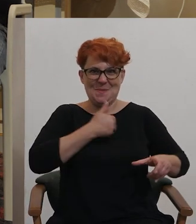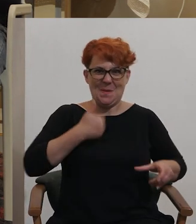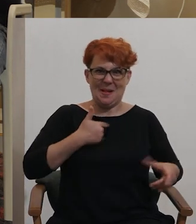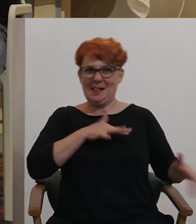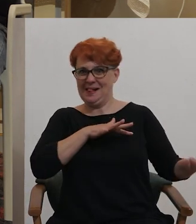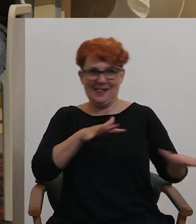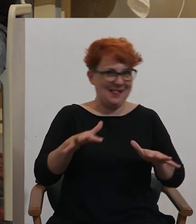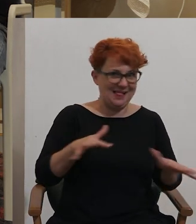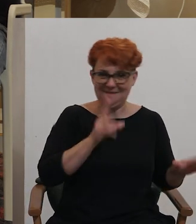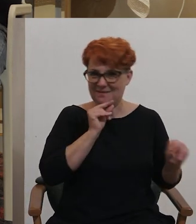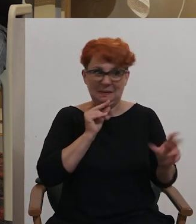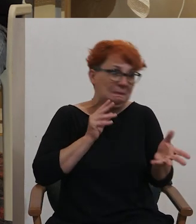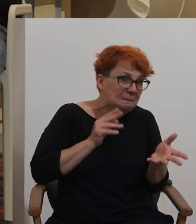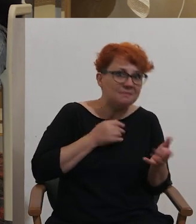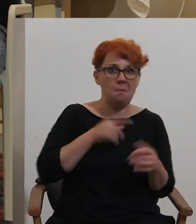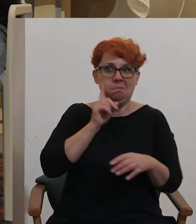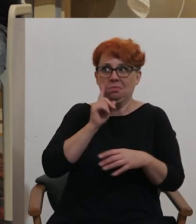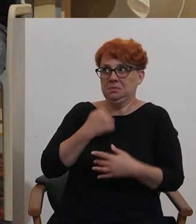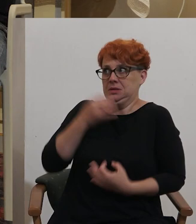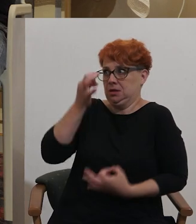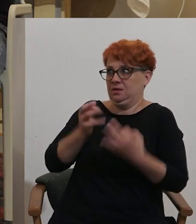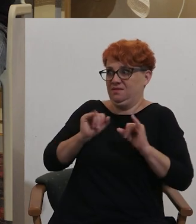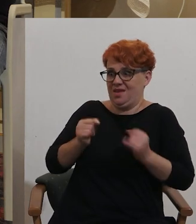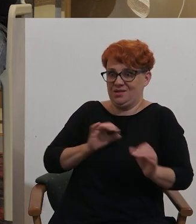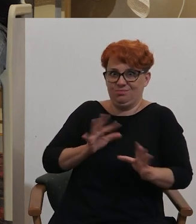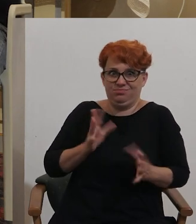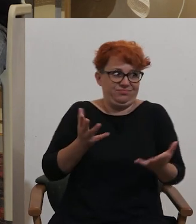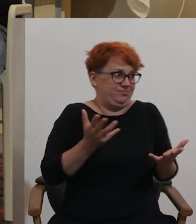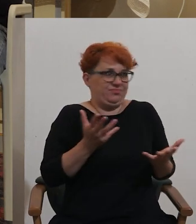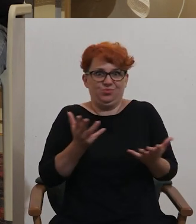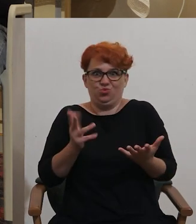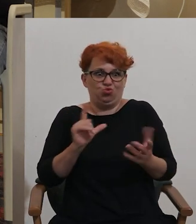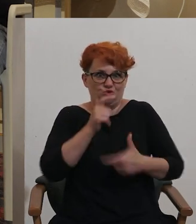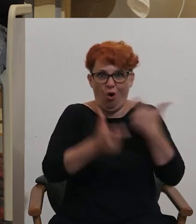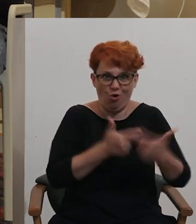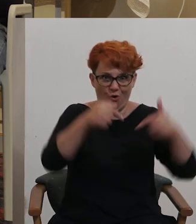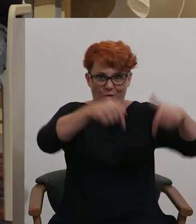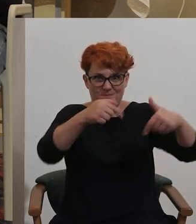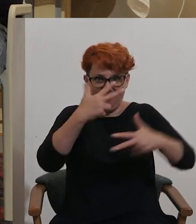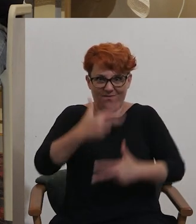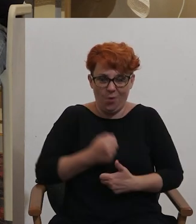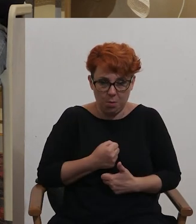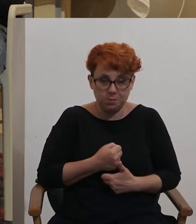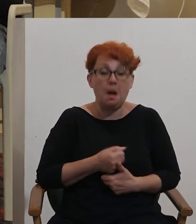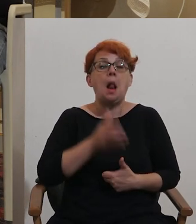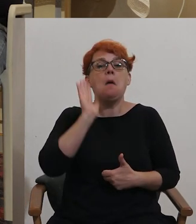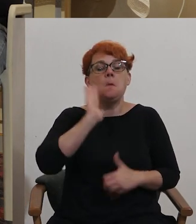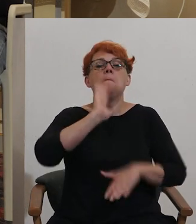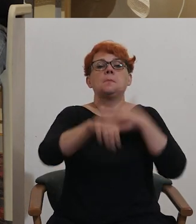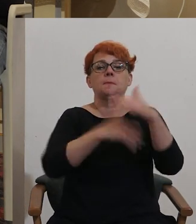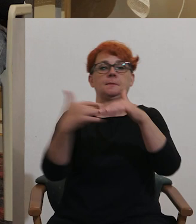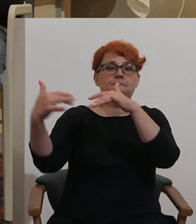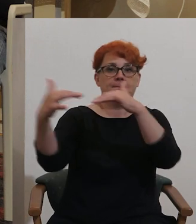ci Białorusini nie umieli mówić. On sam się zastanawiał, w jakim on się wojsku znalazł. Ale kiedy poszedł na